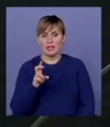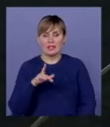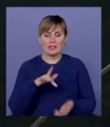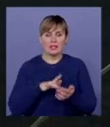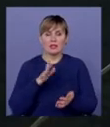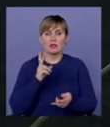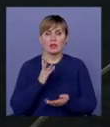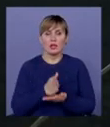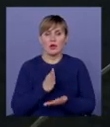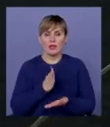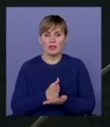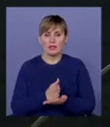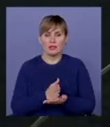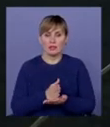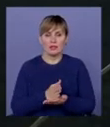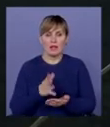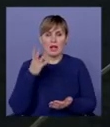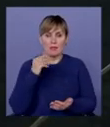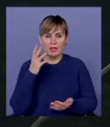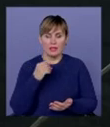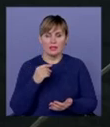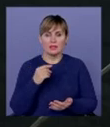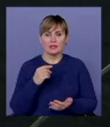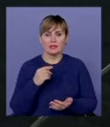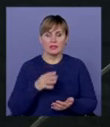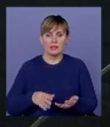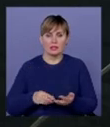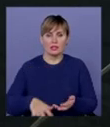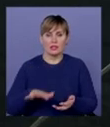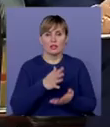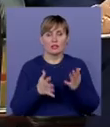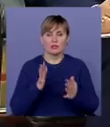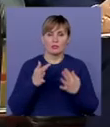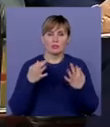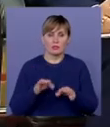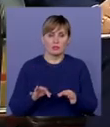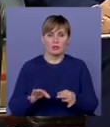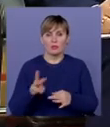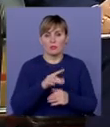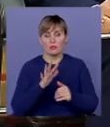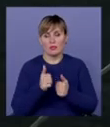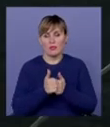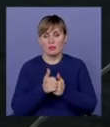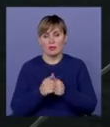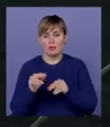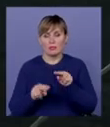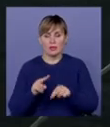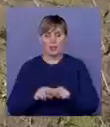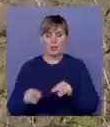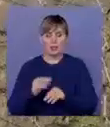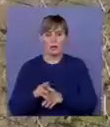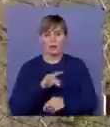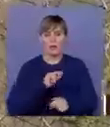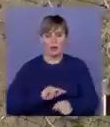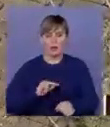кто находится, Алмалинские, территория, если будет позволять, мы будем пристройками заниматься. Работаем, вы не переживайте.